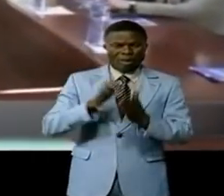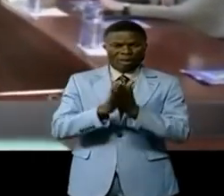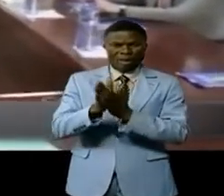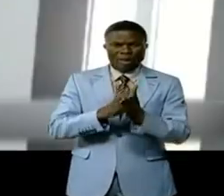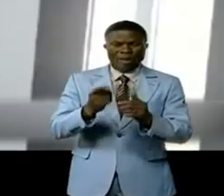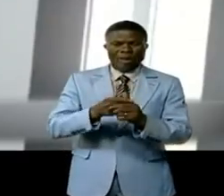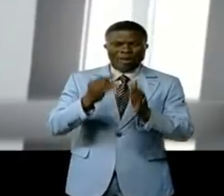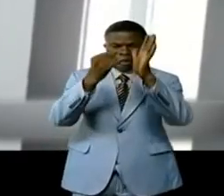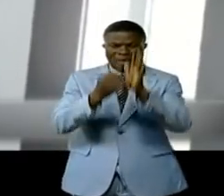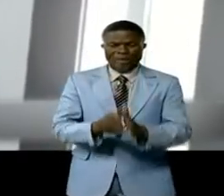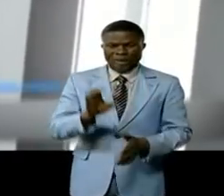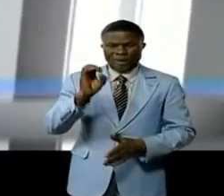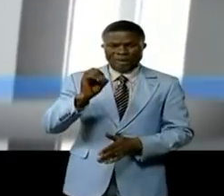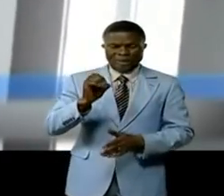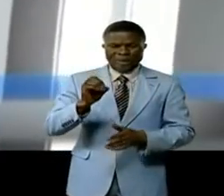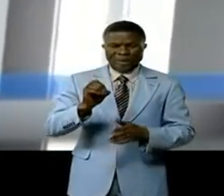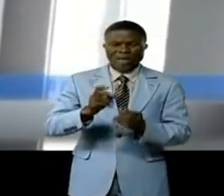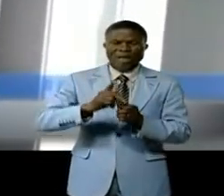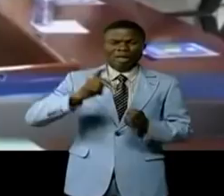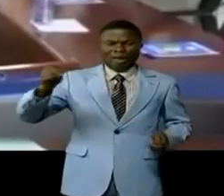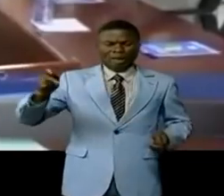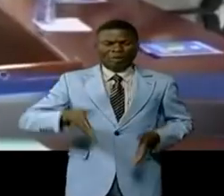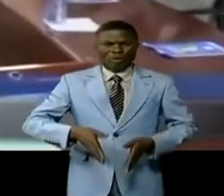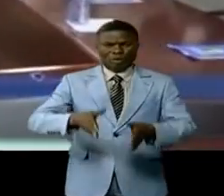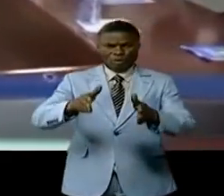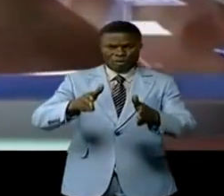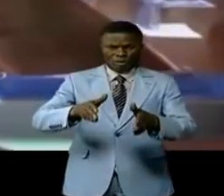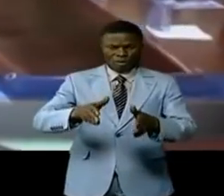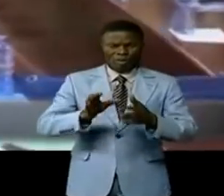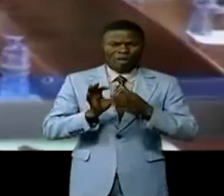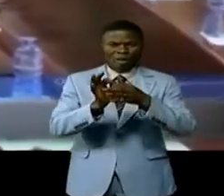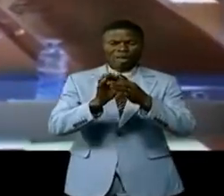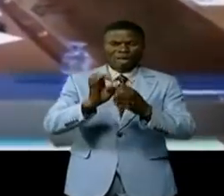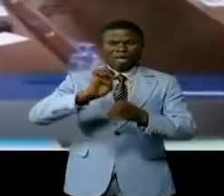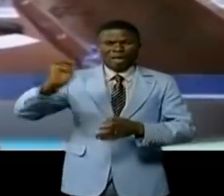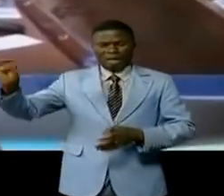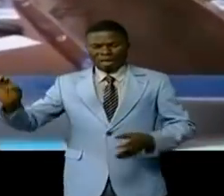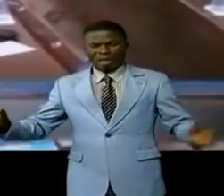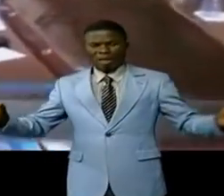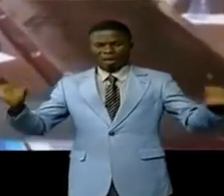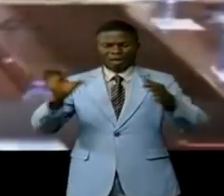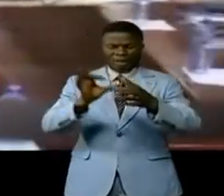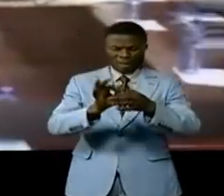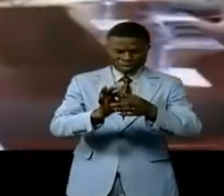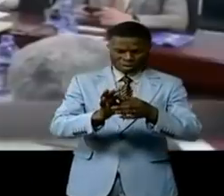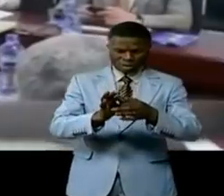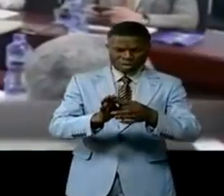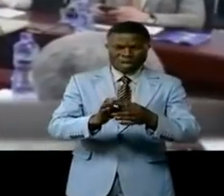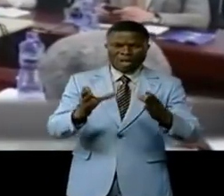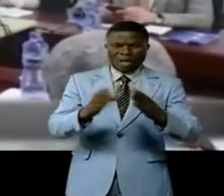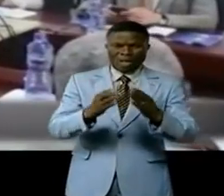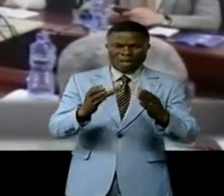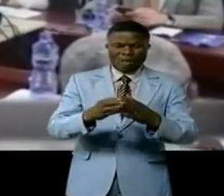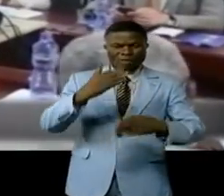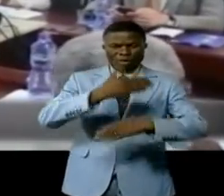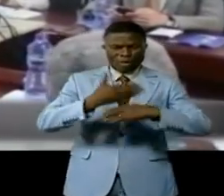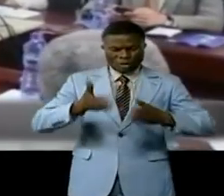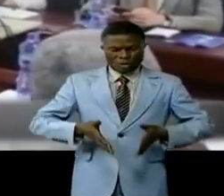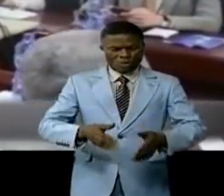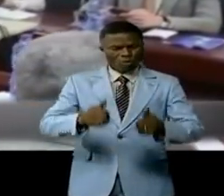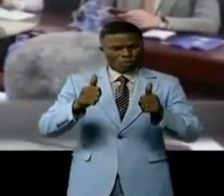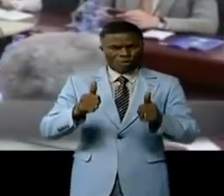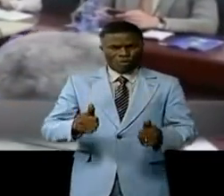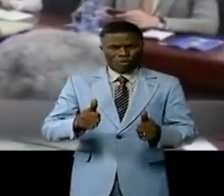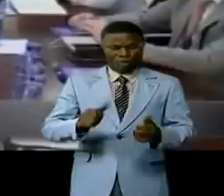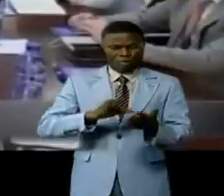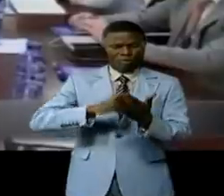660 km de route, vise à connecter l'Est à l'Ouest de la RDC par les infrastructures routières.